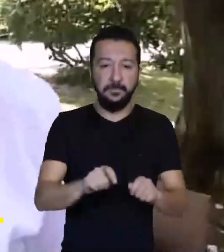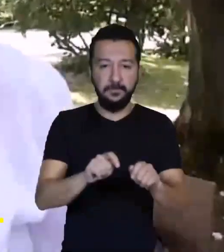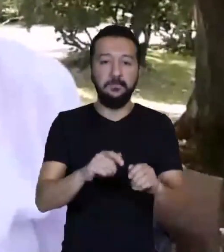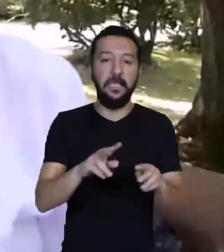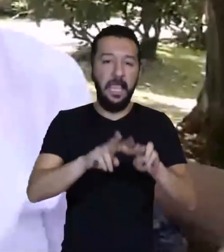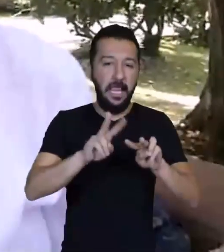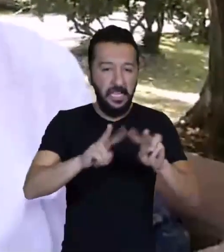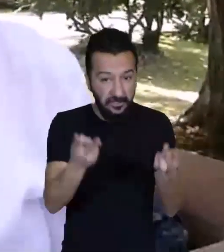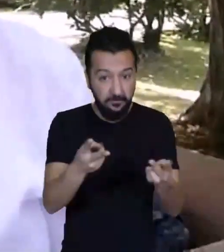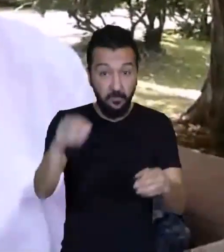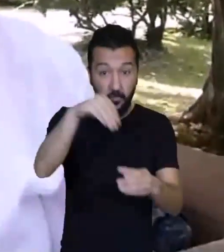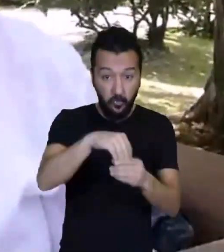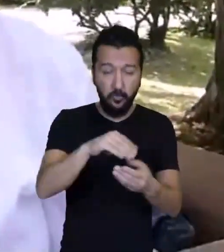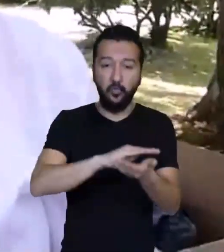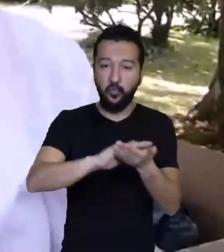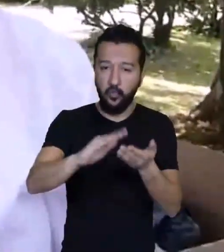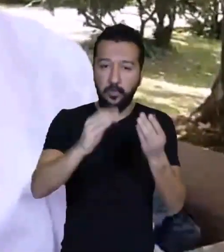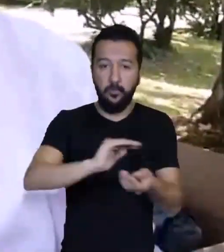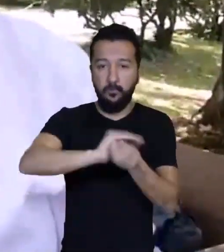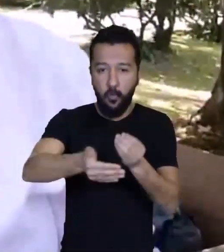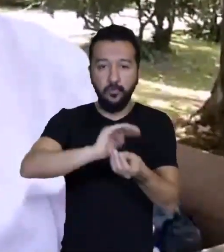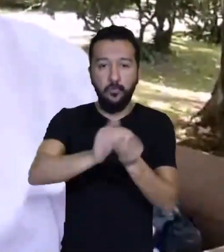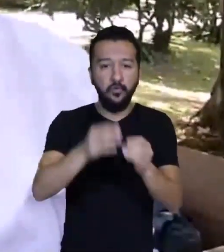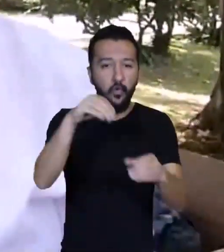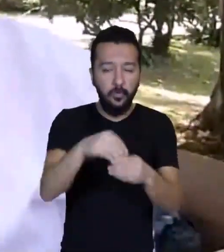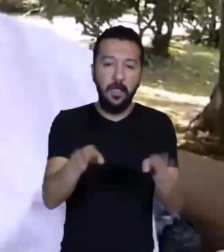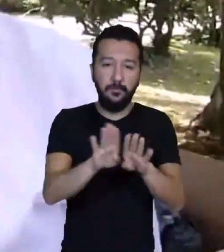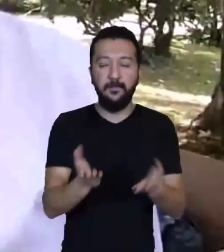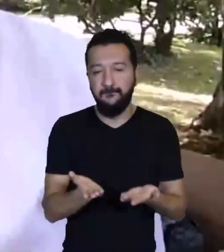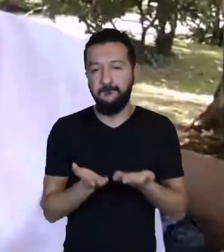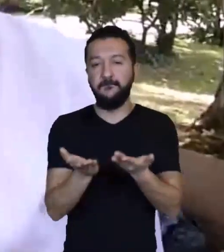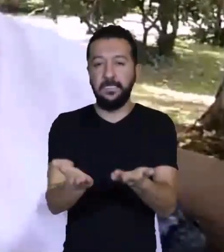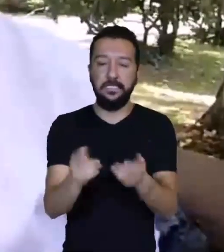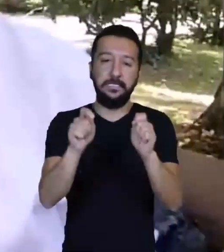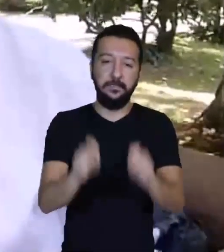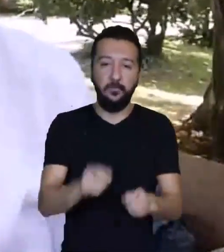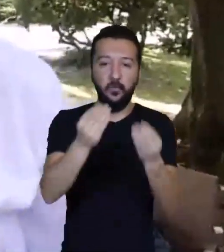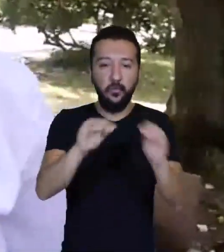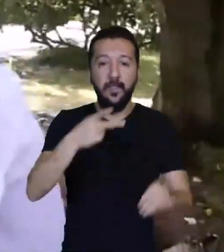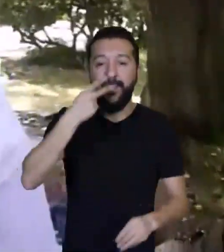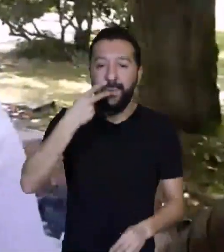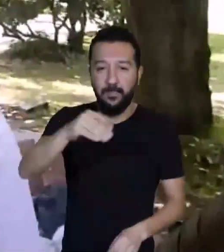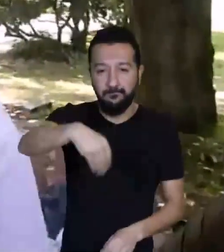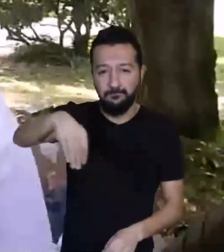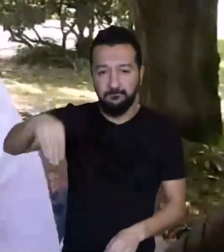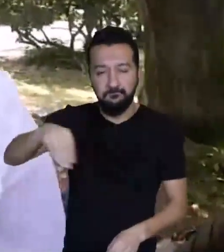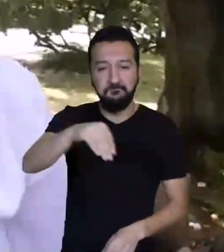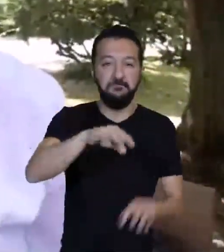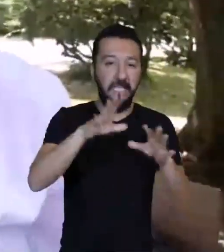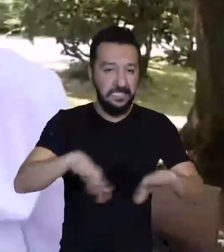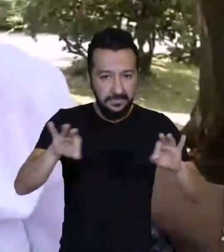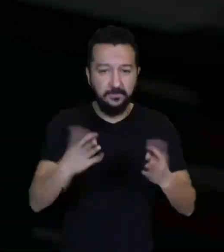elimde açıp yaptım. Düzleştirdiğim poğaçaların içine koydum, kapattım ve tepsiye güzel yerine yumurta sarısı koyarak sürerek